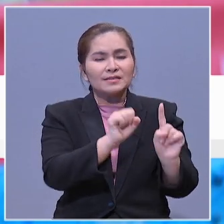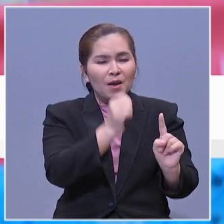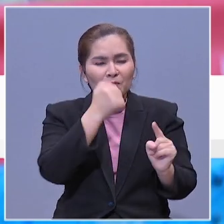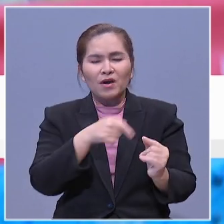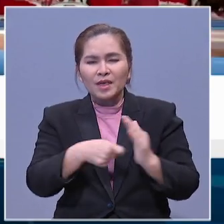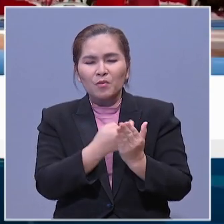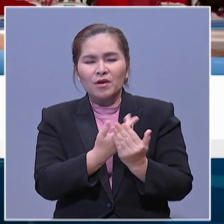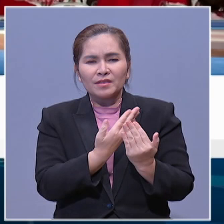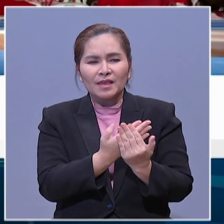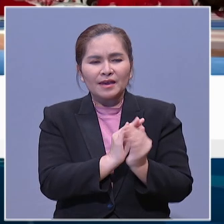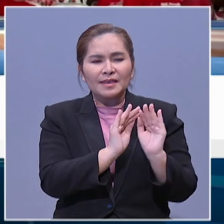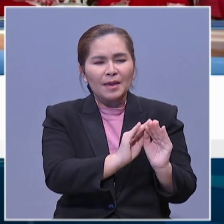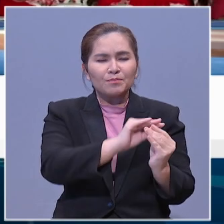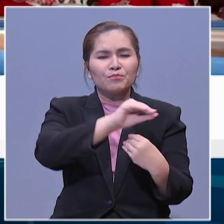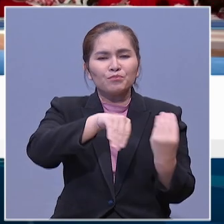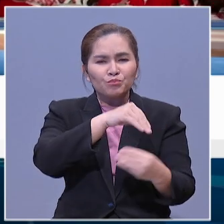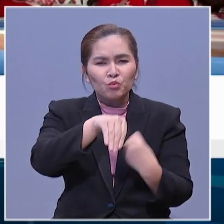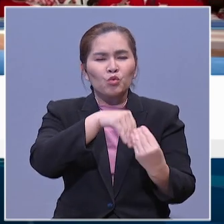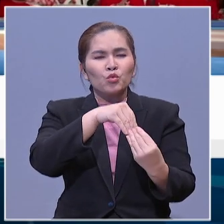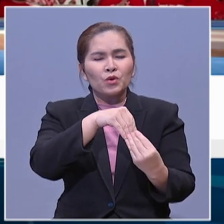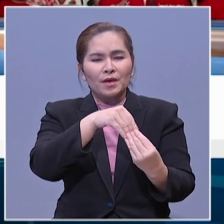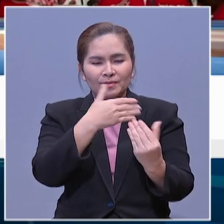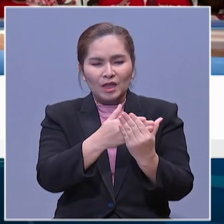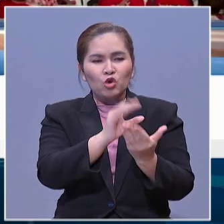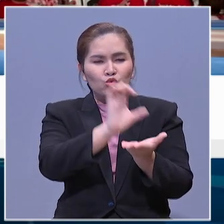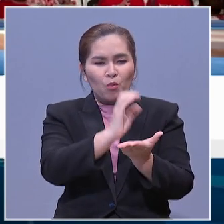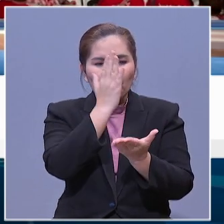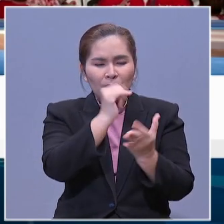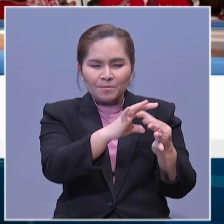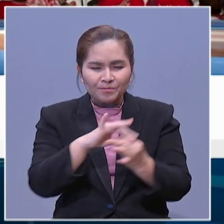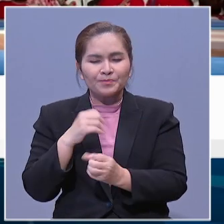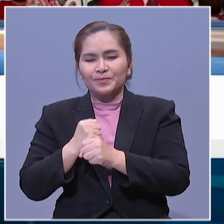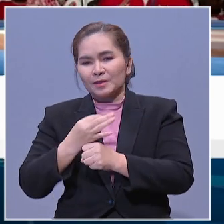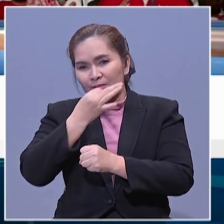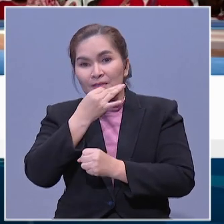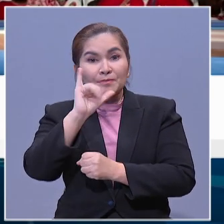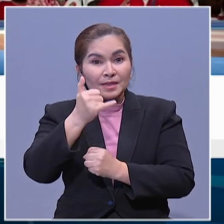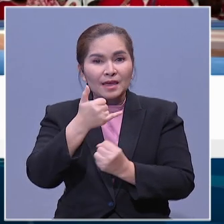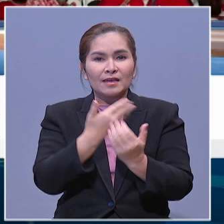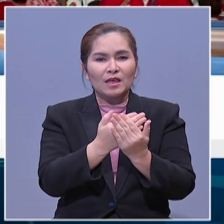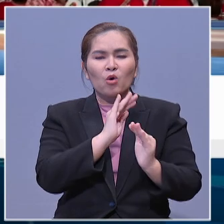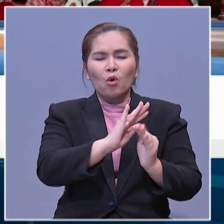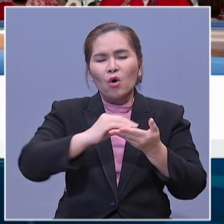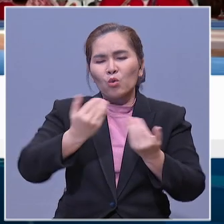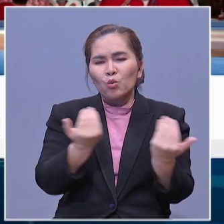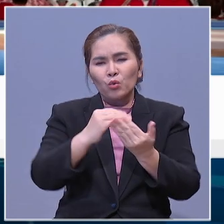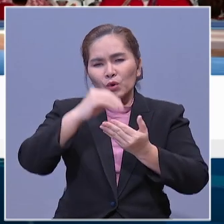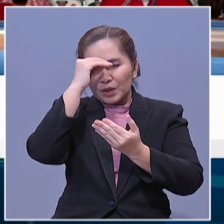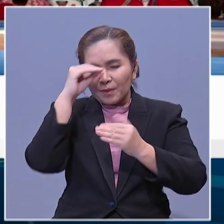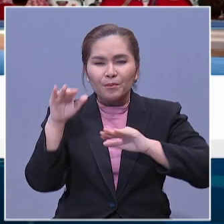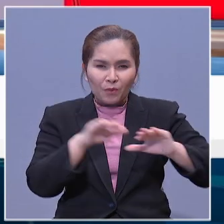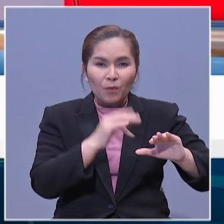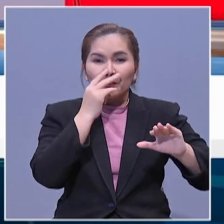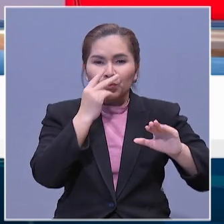เก็บเป็นเงินหมุนเวียนนะคะเป็นเงินทุนสำหรับประกอบอาชีพหรือว่าเขาอาจจะเก็บเป็นค่าเทอมลูกก็ได้ลองฟังดูค่ะ